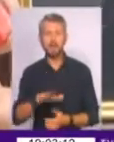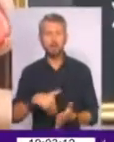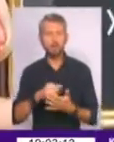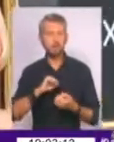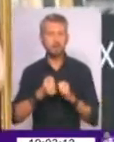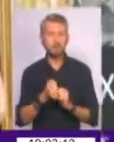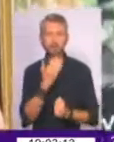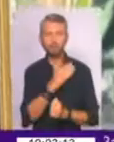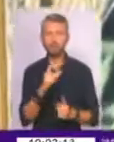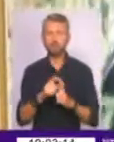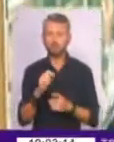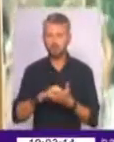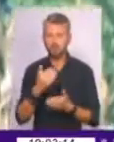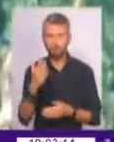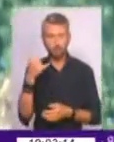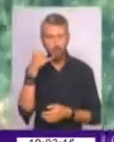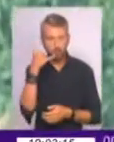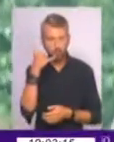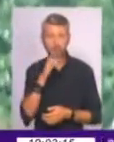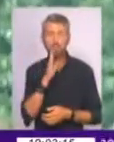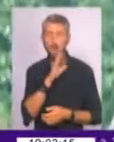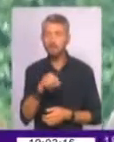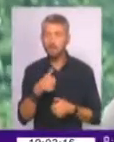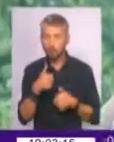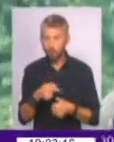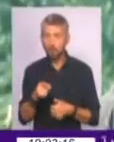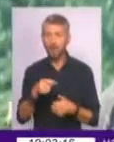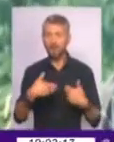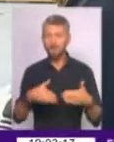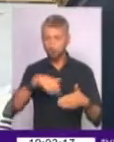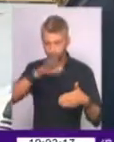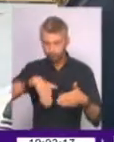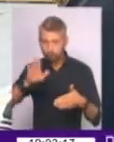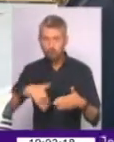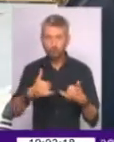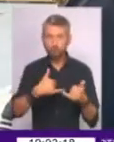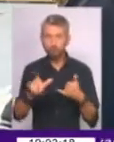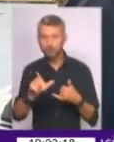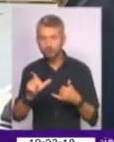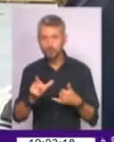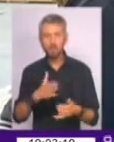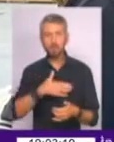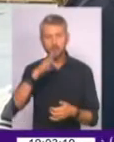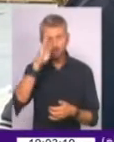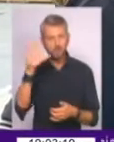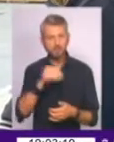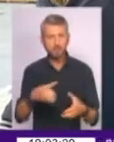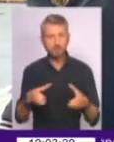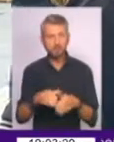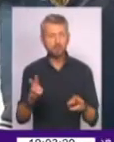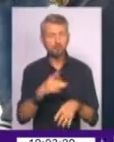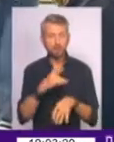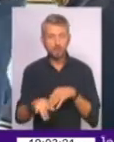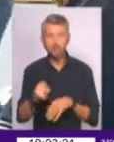які почула від нього в слухавці. Мама, все добре. А ви викрасили ворота в український флаг? Моєго мальчика і весь екіпаж сожгли. Ці тварі